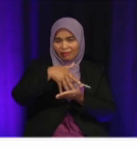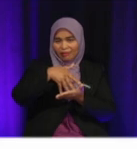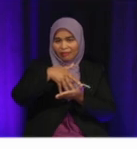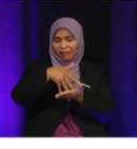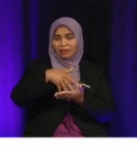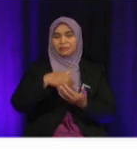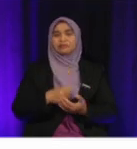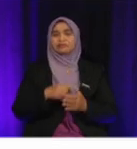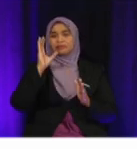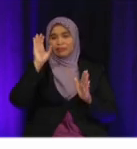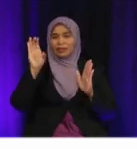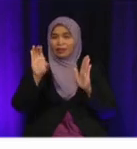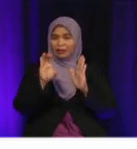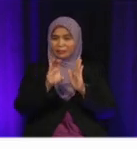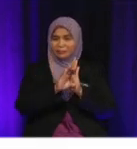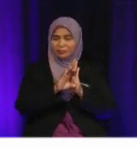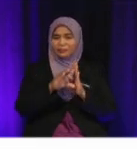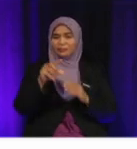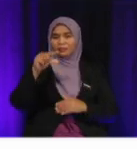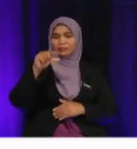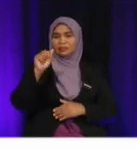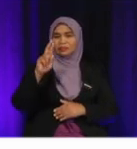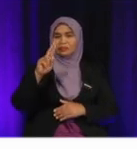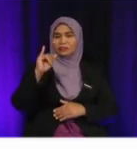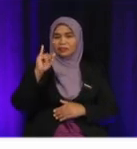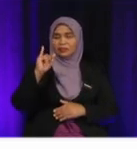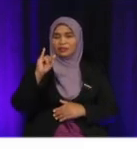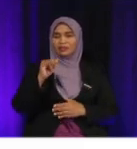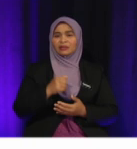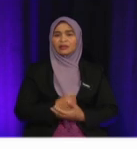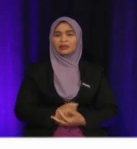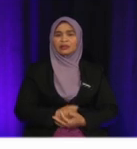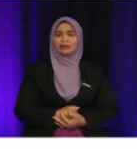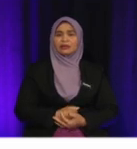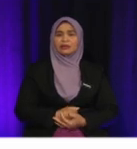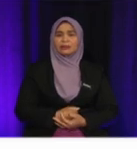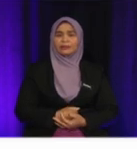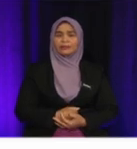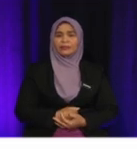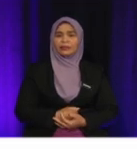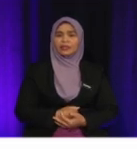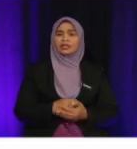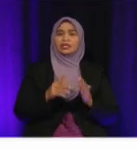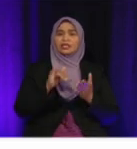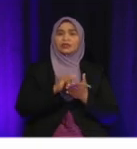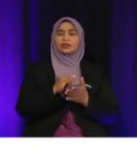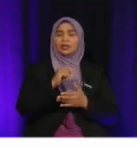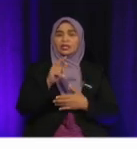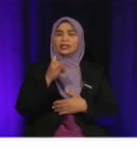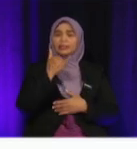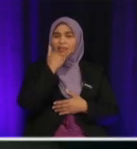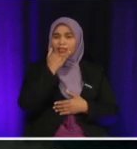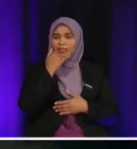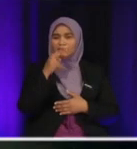gari kan. Jadi jenis-jenis kesalahan takzir ya. Ha, nampak gambar kat situ kan, kita tengok kan. Jadi kita nampak kesalahan itu adalah kesalahan. Jadi